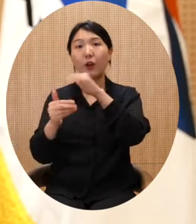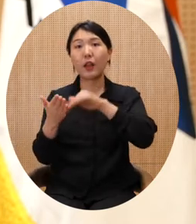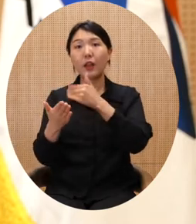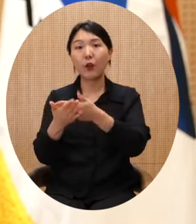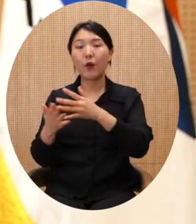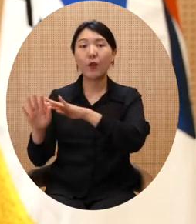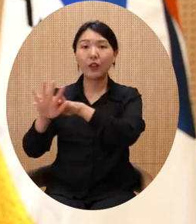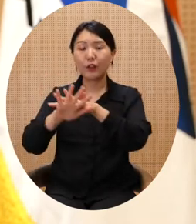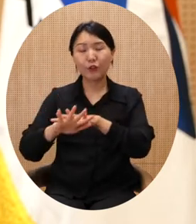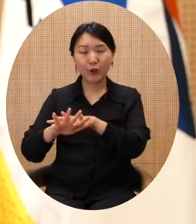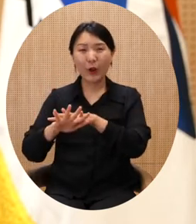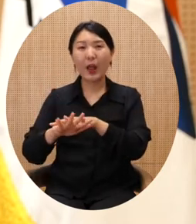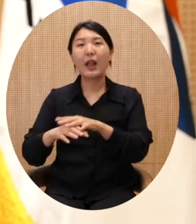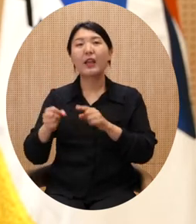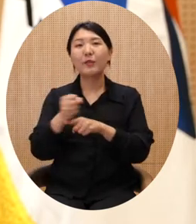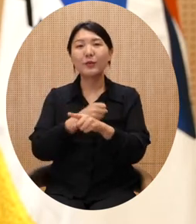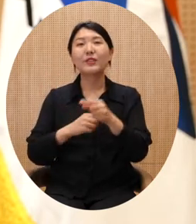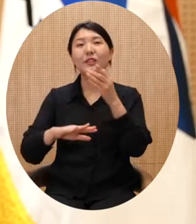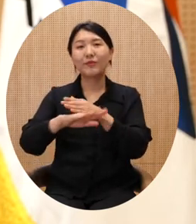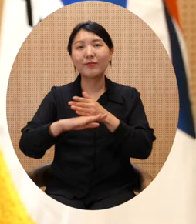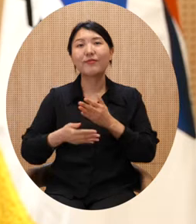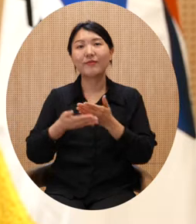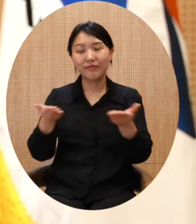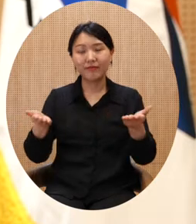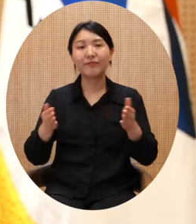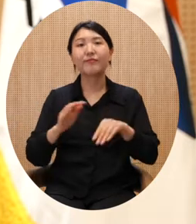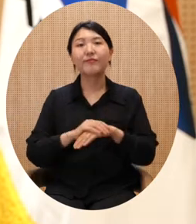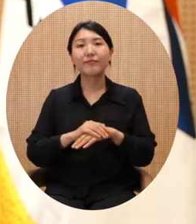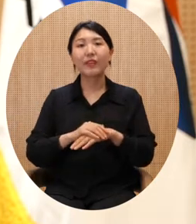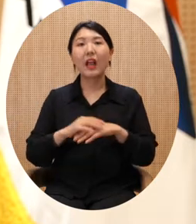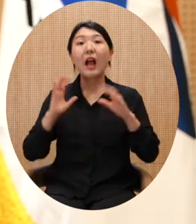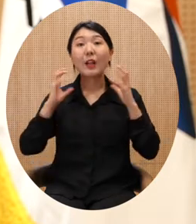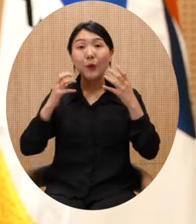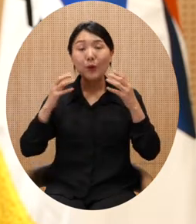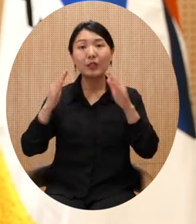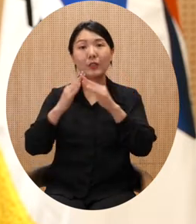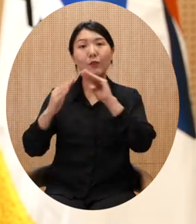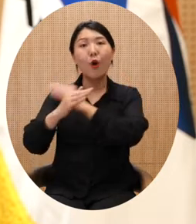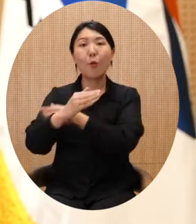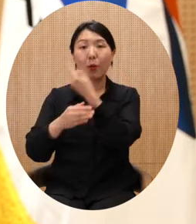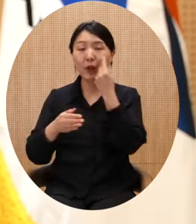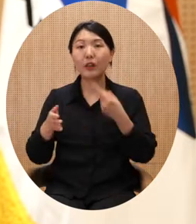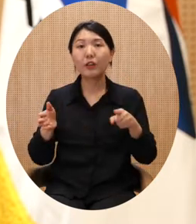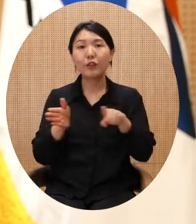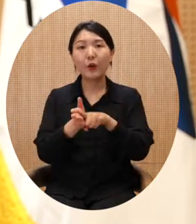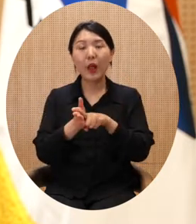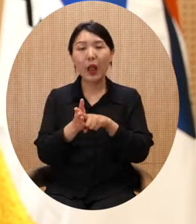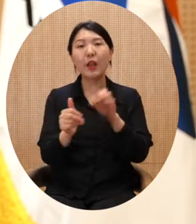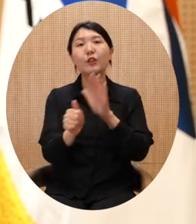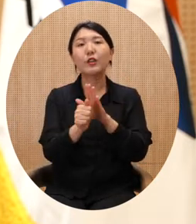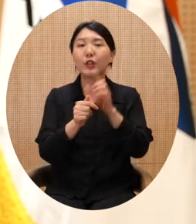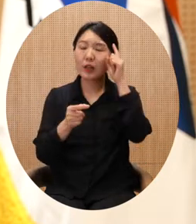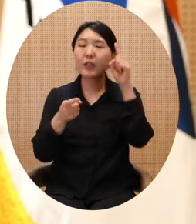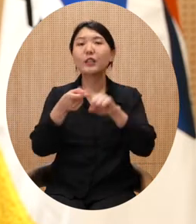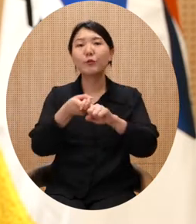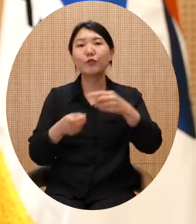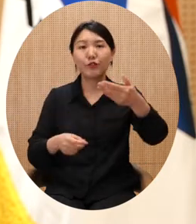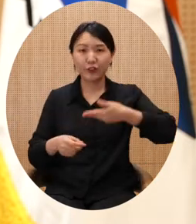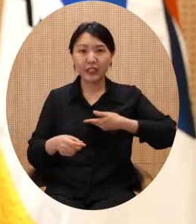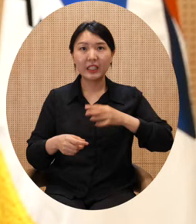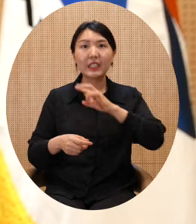아동주거환경개선네트워크에 깊은 감사를 드립니다. 또한 아동의 주거권 보장을 위해 지지와 관심을